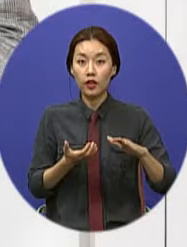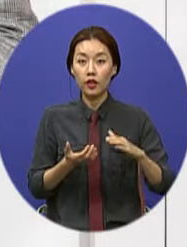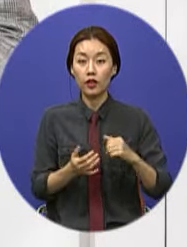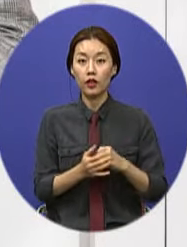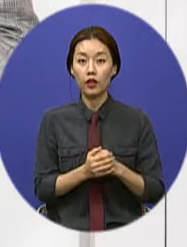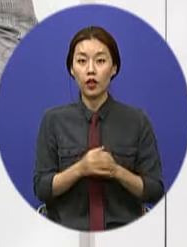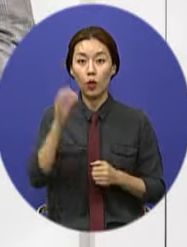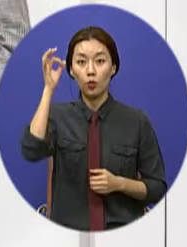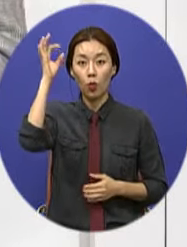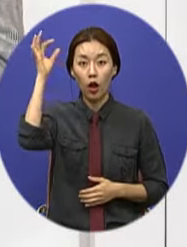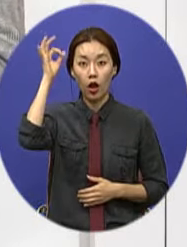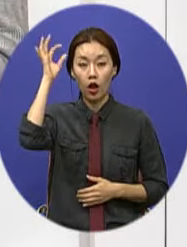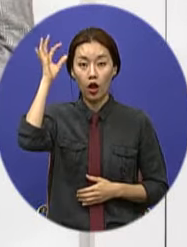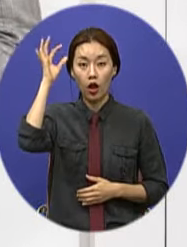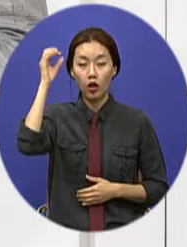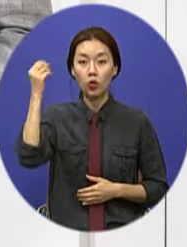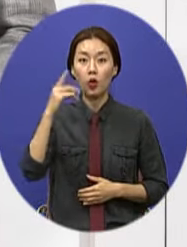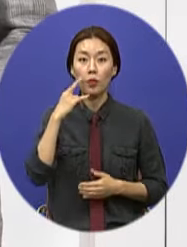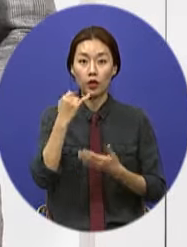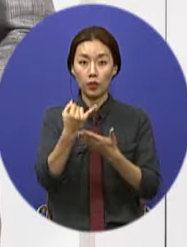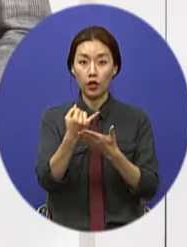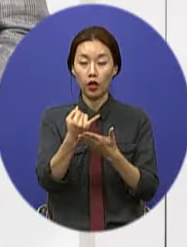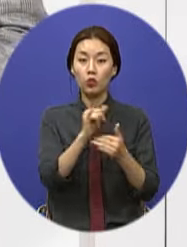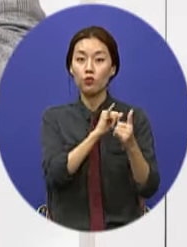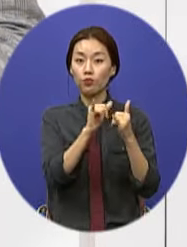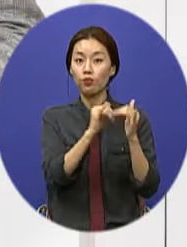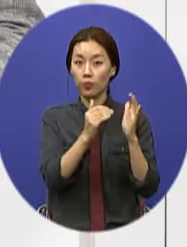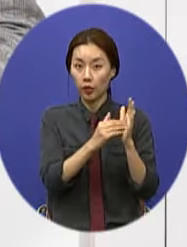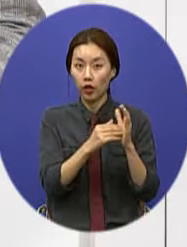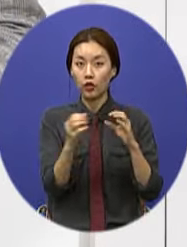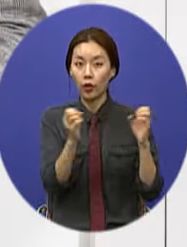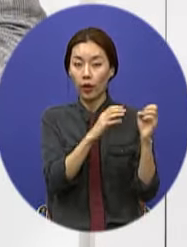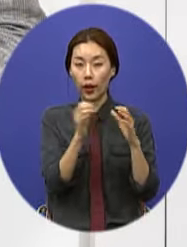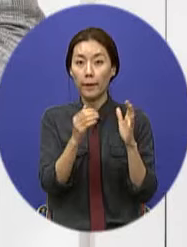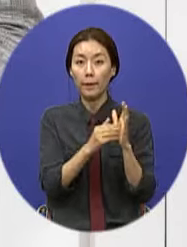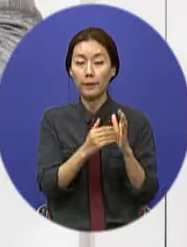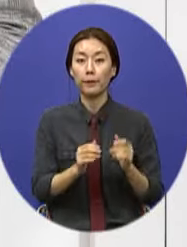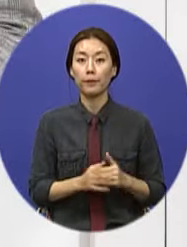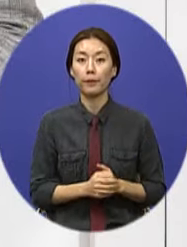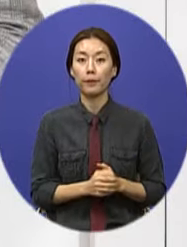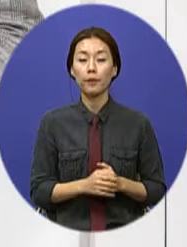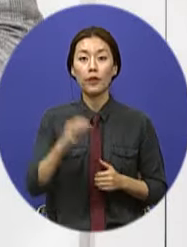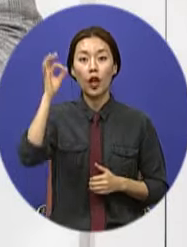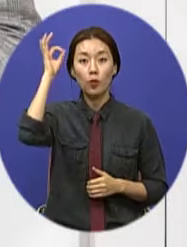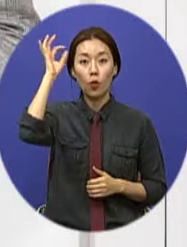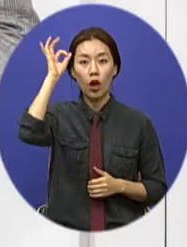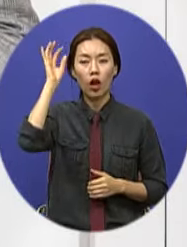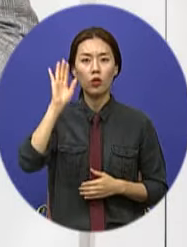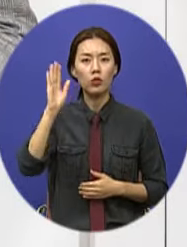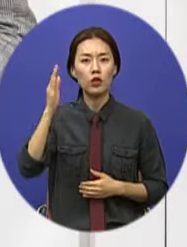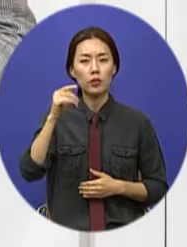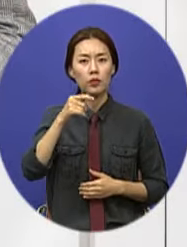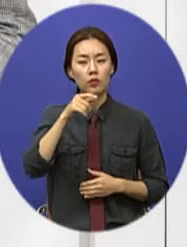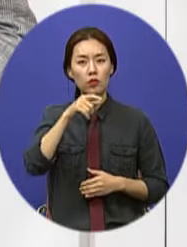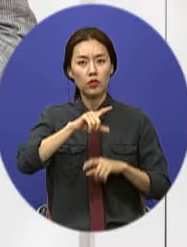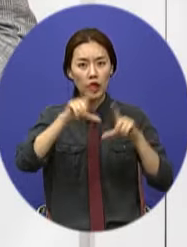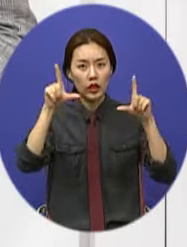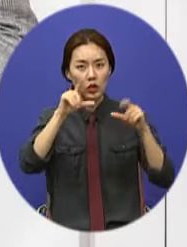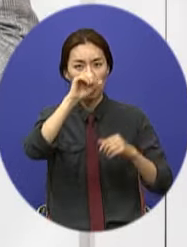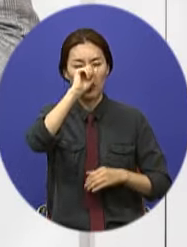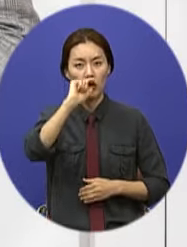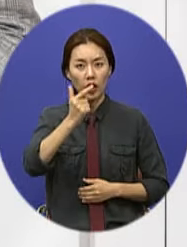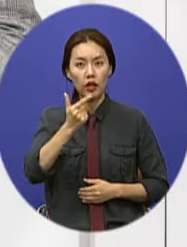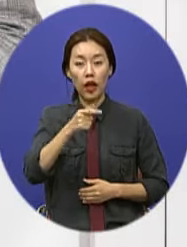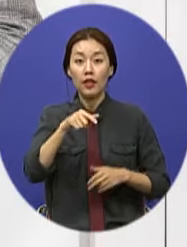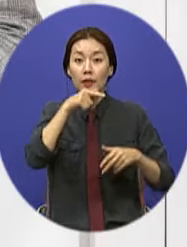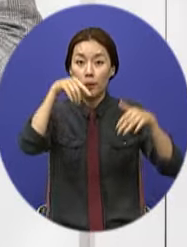우리 또 포항에 계신 어머님하고 저희가 또 이야기를 나눴었는데 포항이 지금 날씨가 좀 흐리다고요? 예, 지금 비